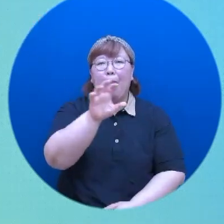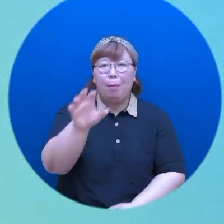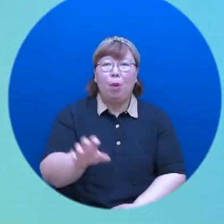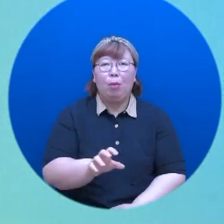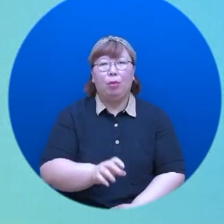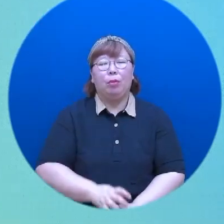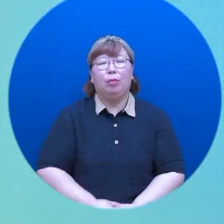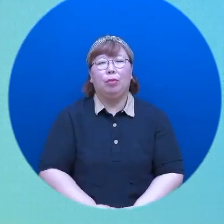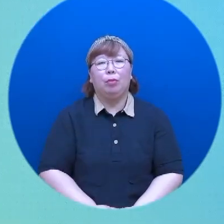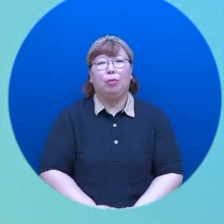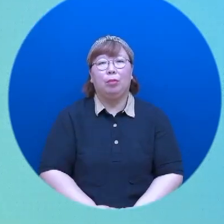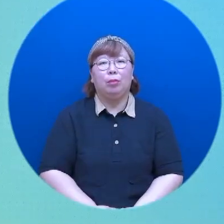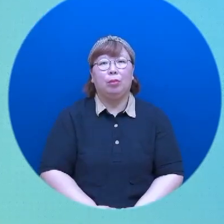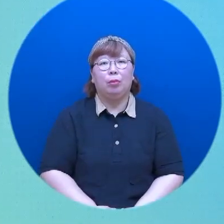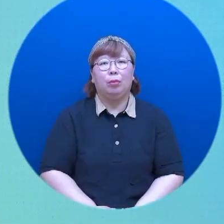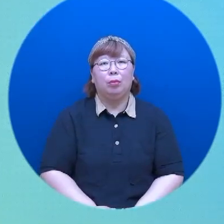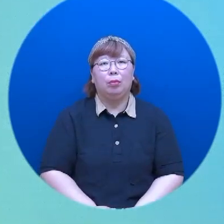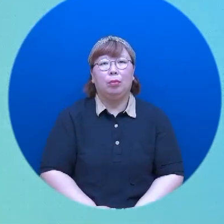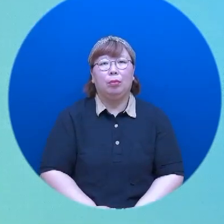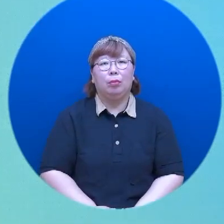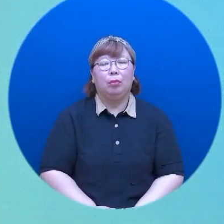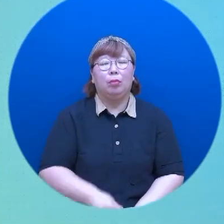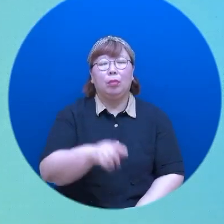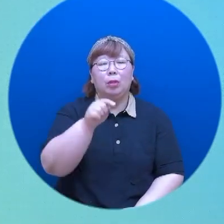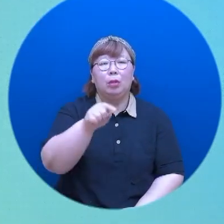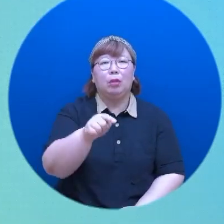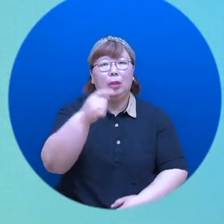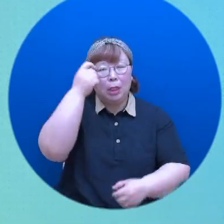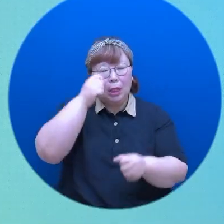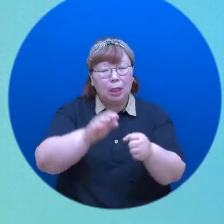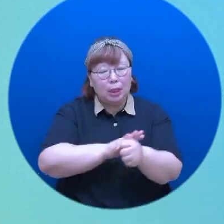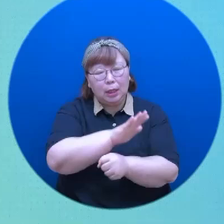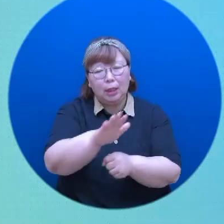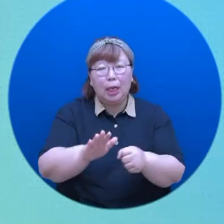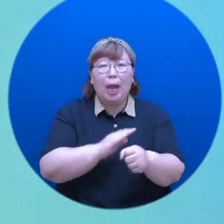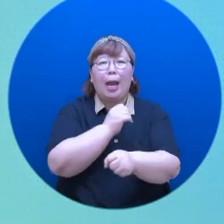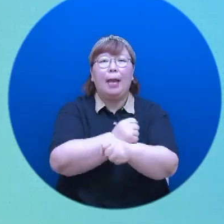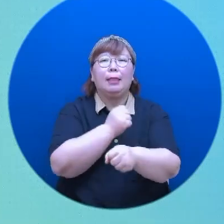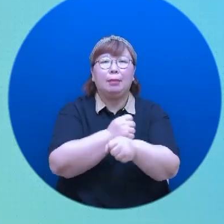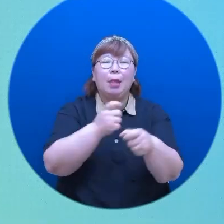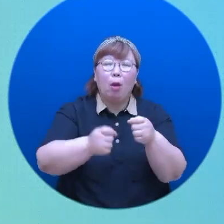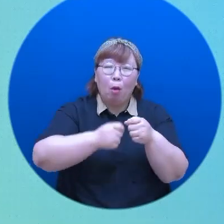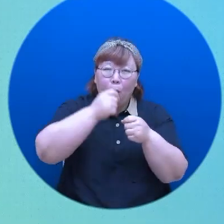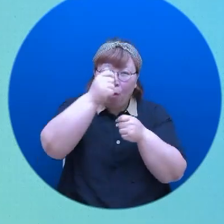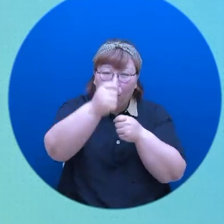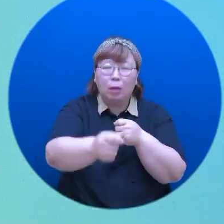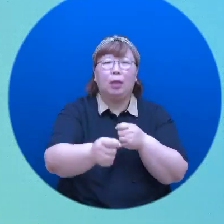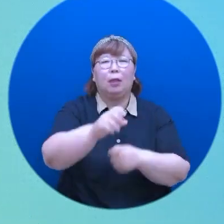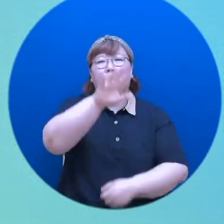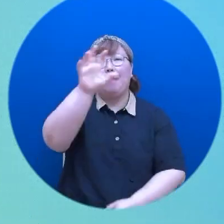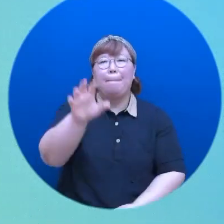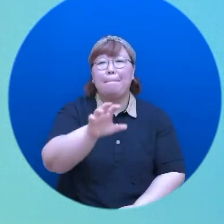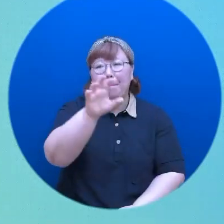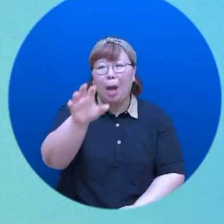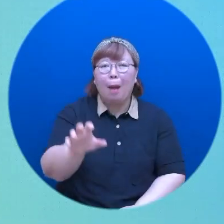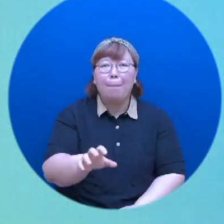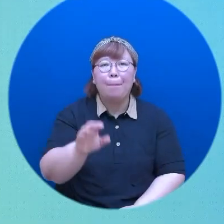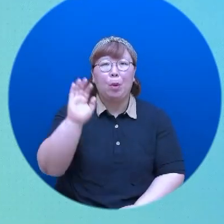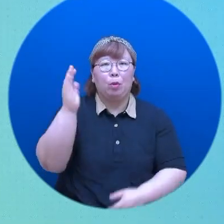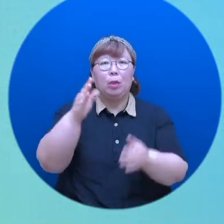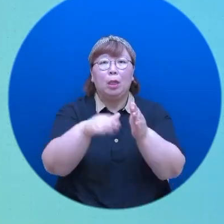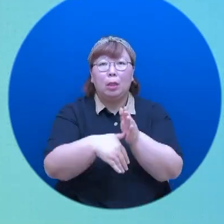인자하심이 영원함이로다라는 후렴이 계속 반복됩니다. 반복될 때 특징이